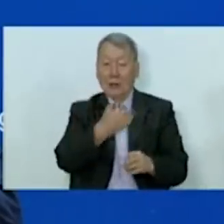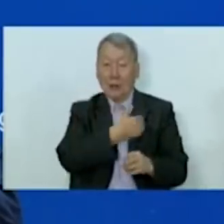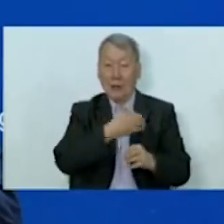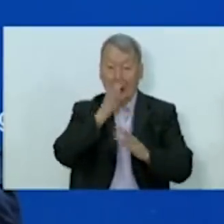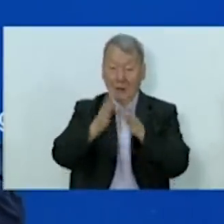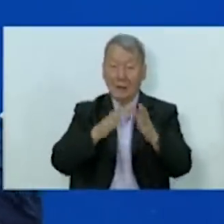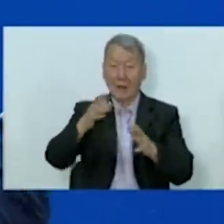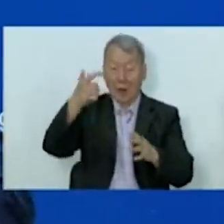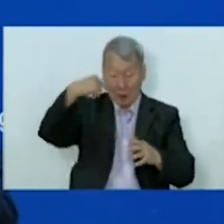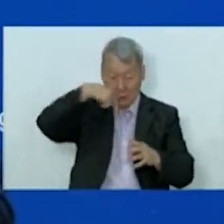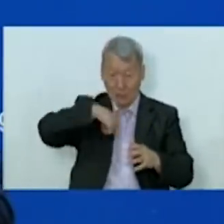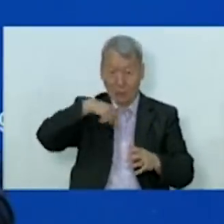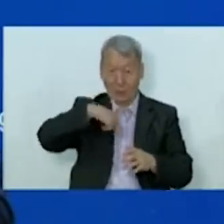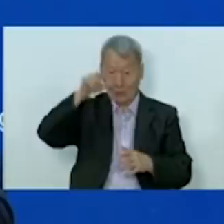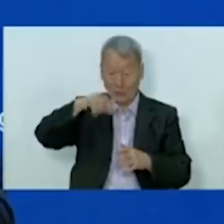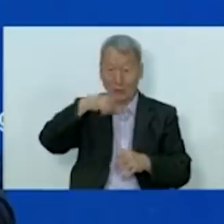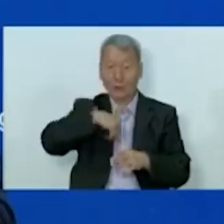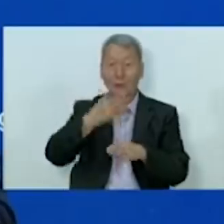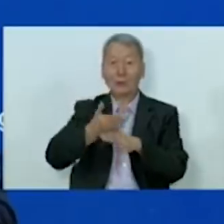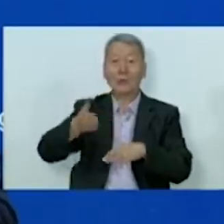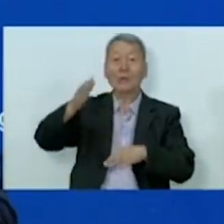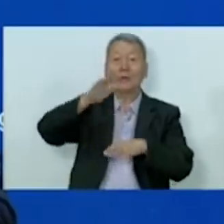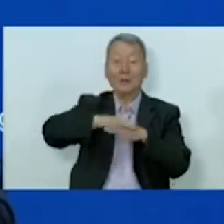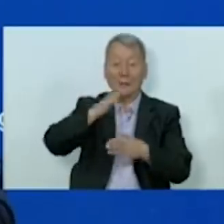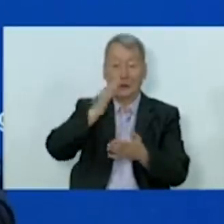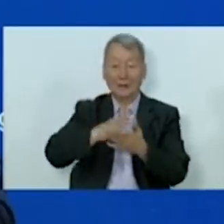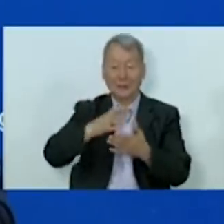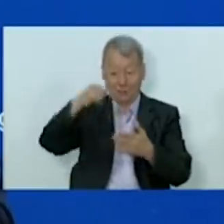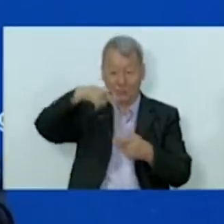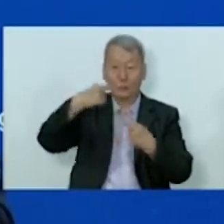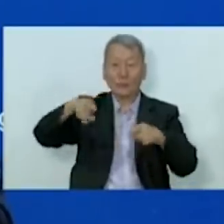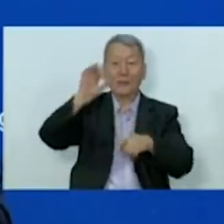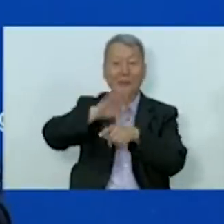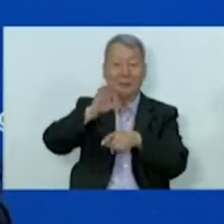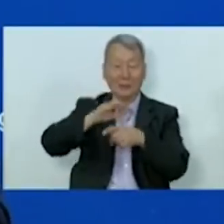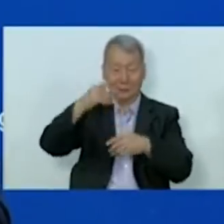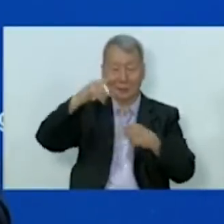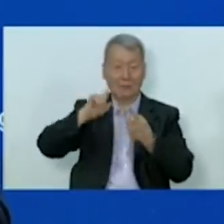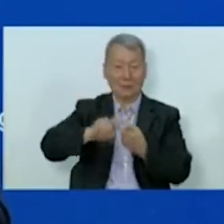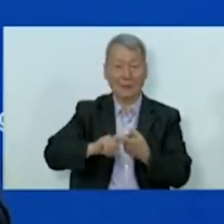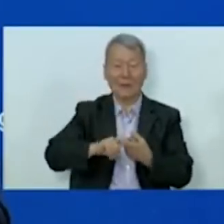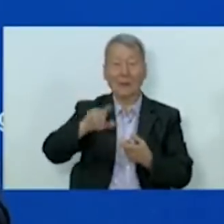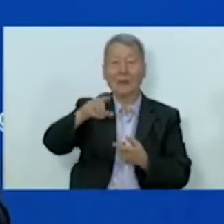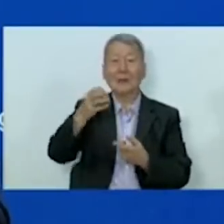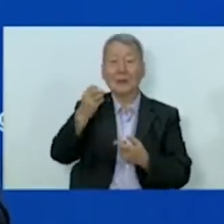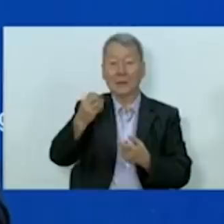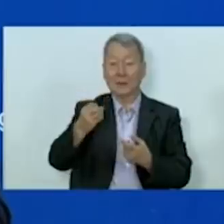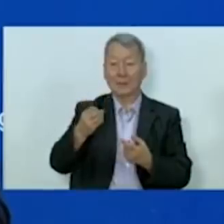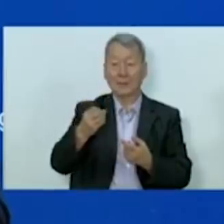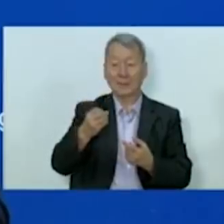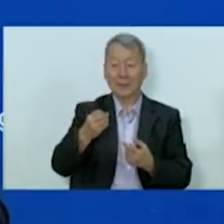бул жерде осложнение менен мына осложнениялар да болуп атат, башка нерсе. Дагы айта турган болсок, бул жерде